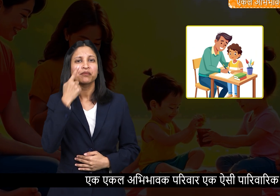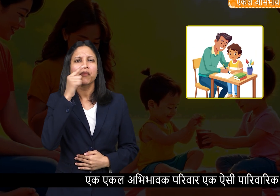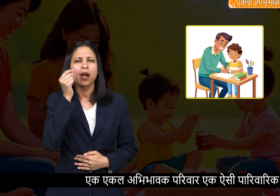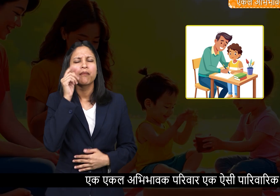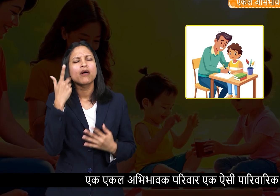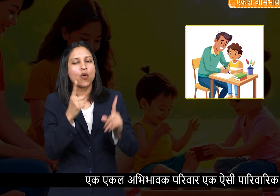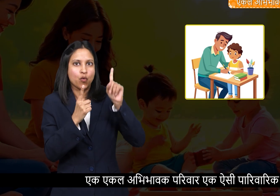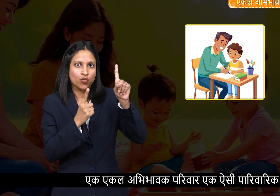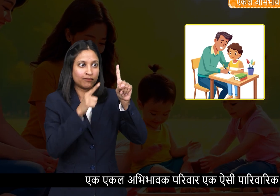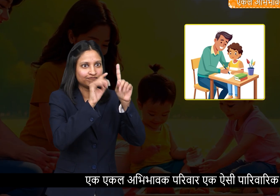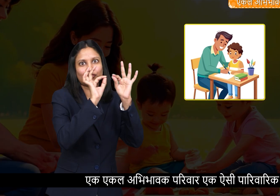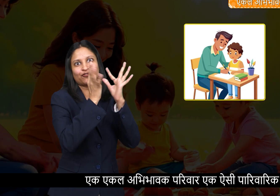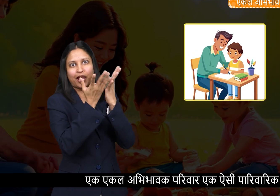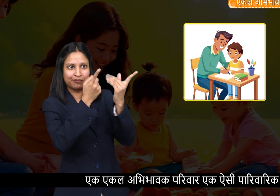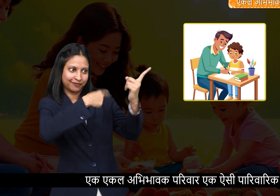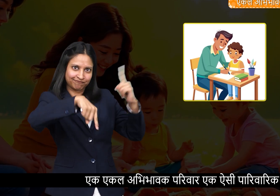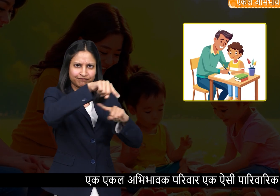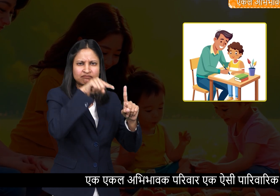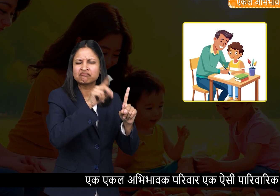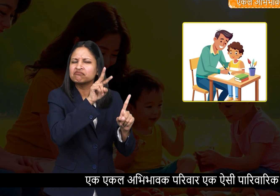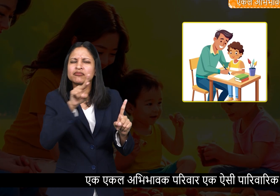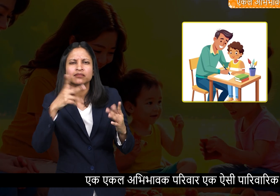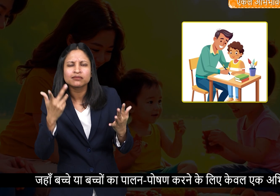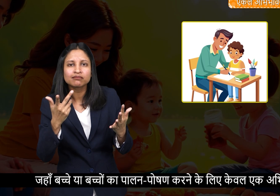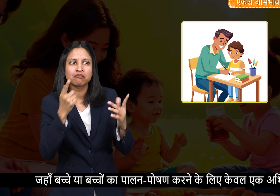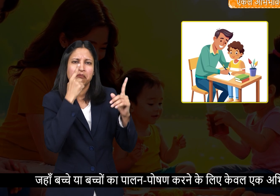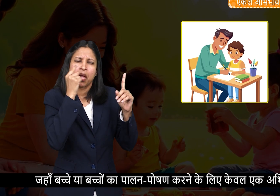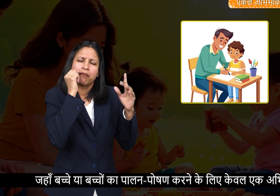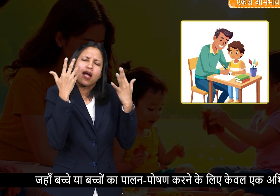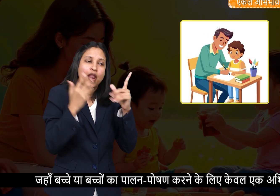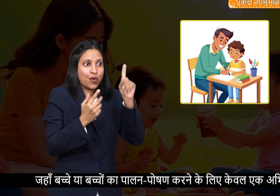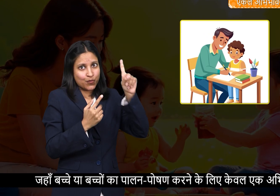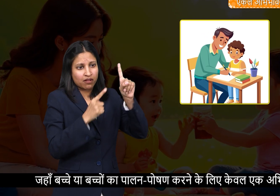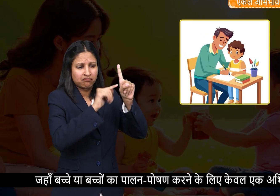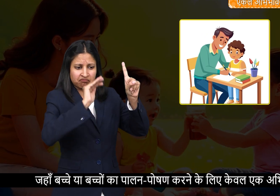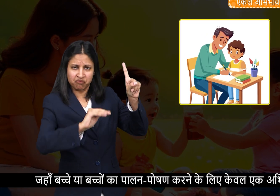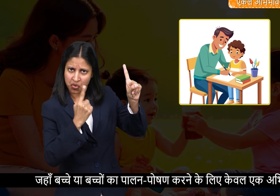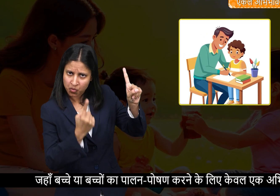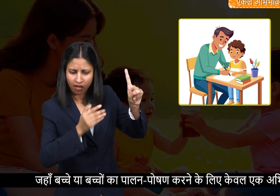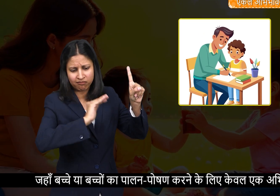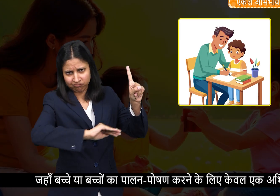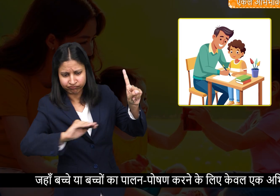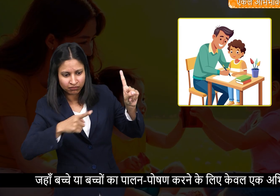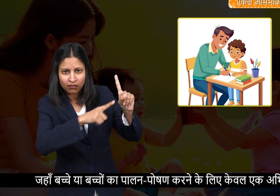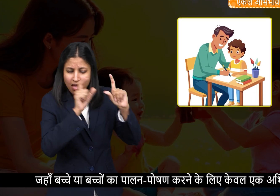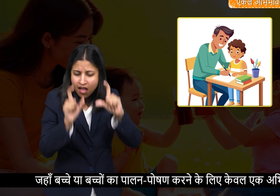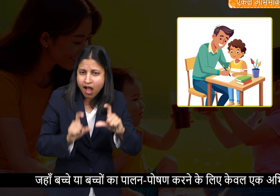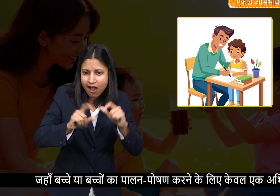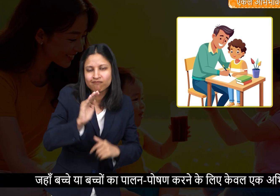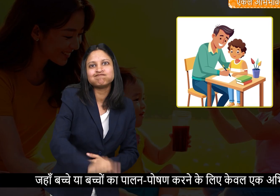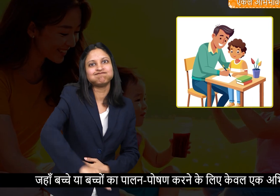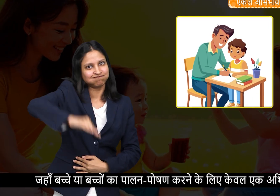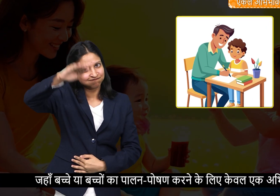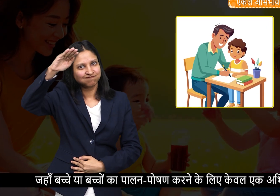एक एकल अभिभावक परिवार एक ऐसी पारिवारिक संरचना है जहां बच्चे या बच्चों का पालन पोषण करने के लिए केवल एक